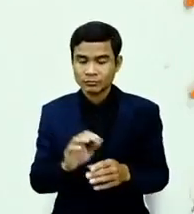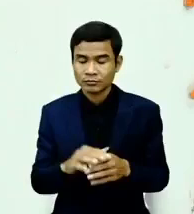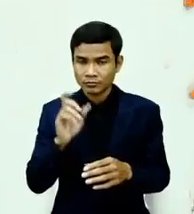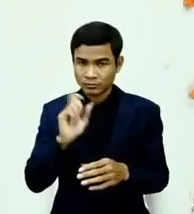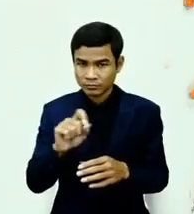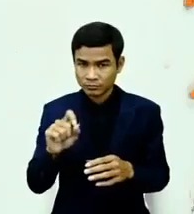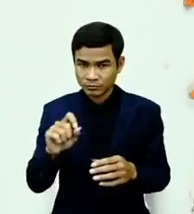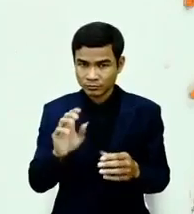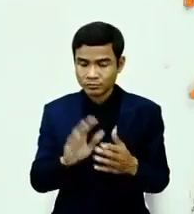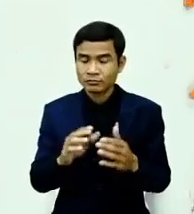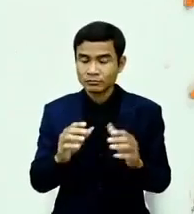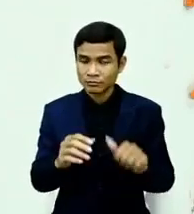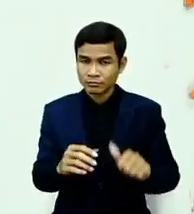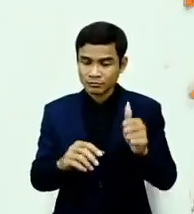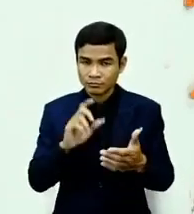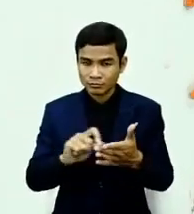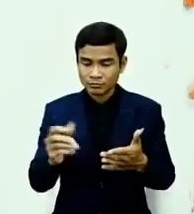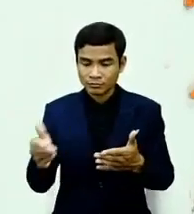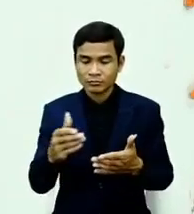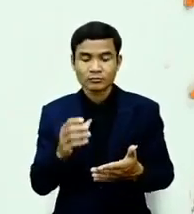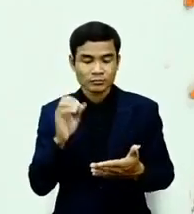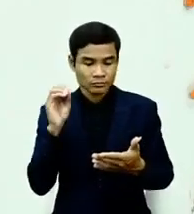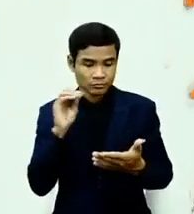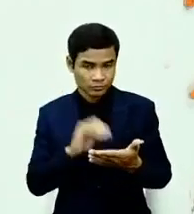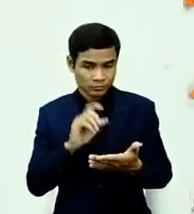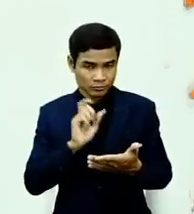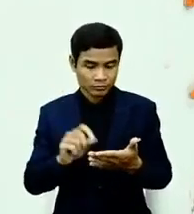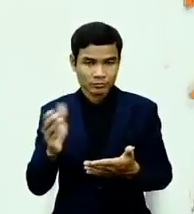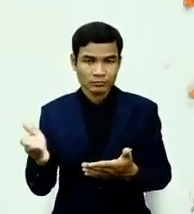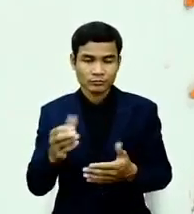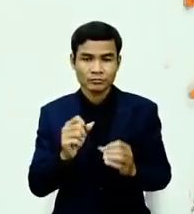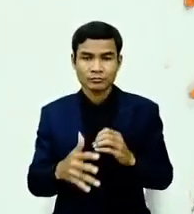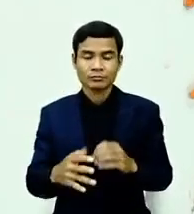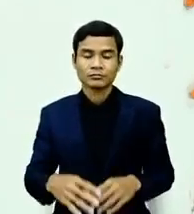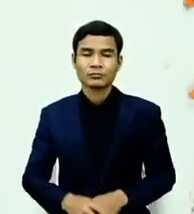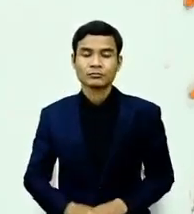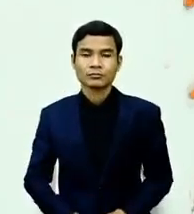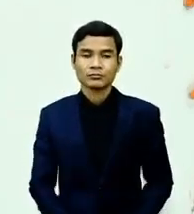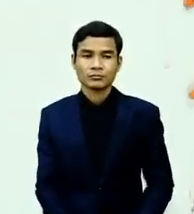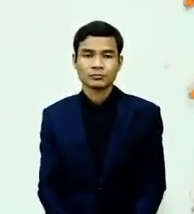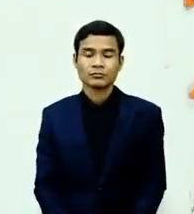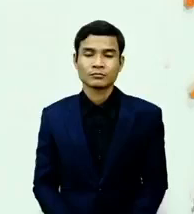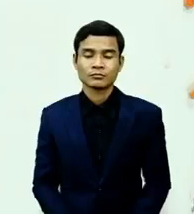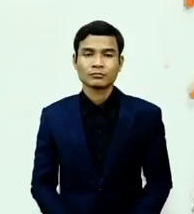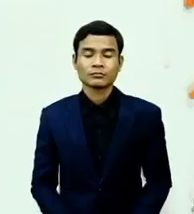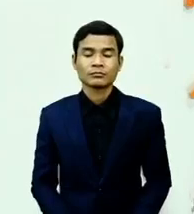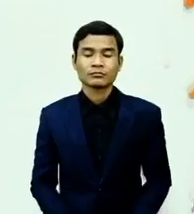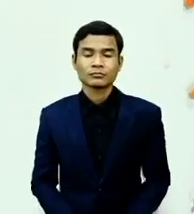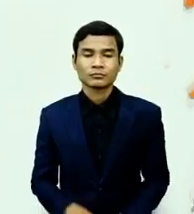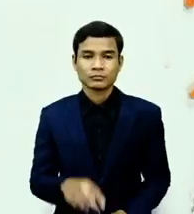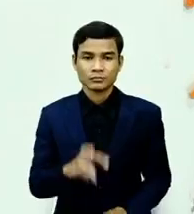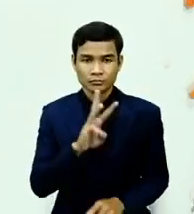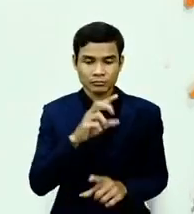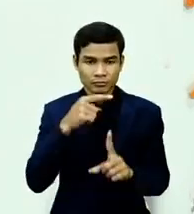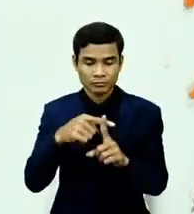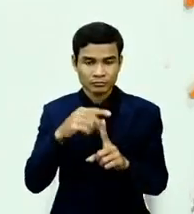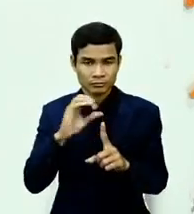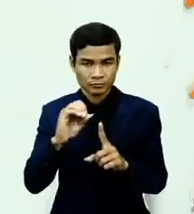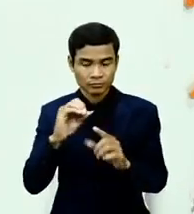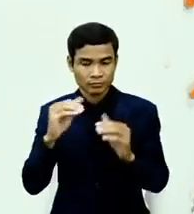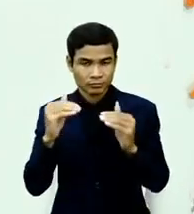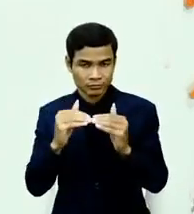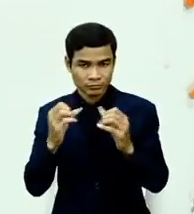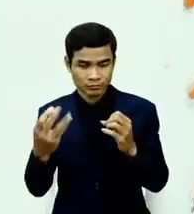ក្តារឈ្មោះរបស់កូនតោះចាប់ផ្ដើមសរសេរ ចាស3បូក0ស្មើនឹងប៉ុន្មានដែ